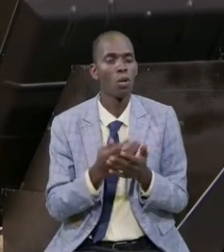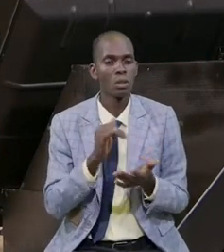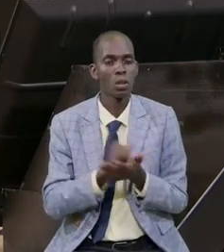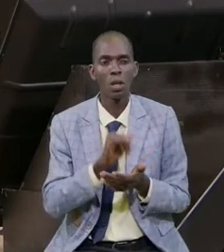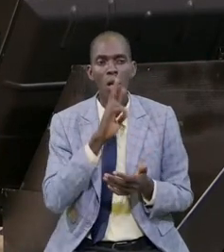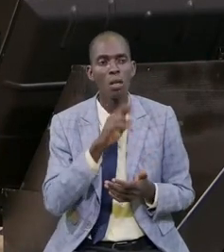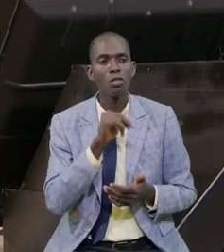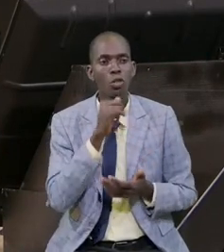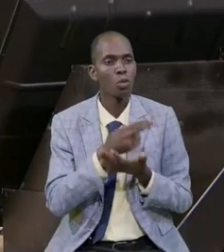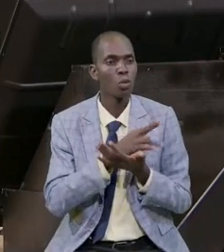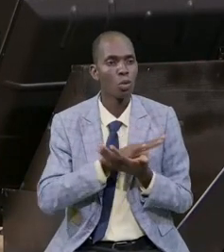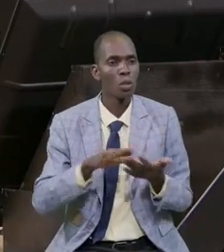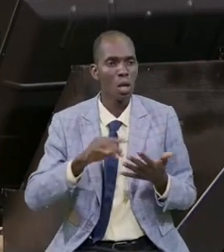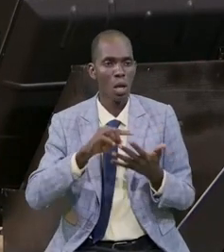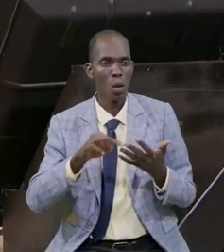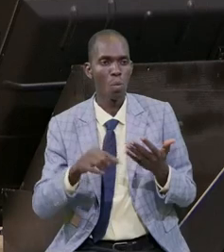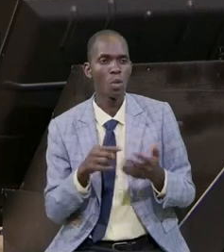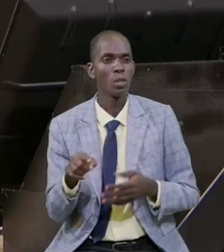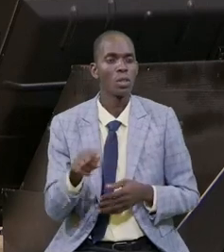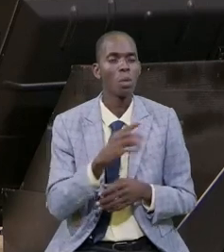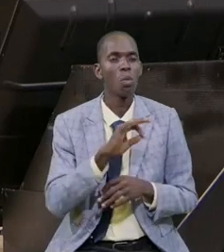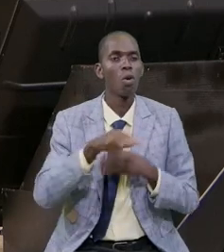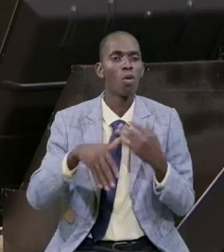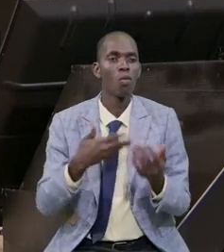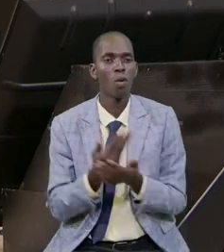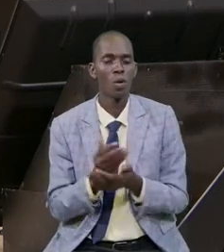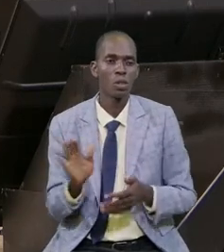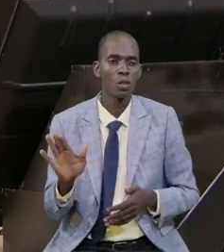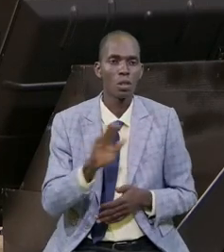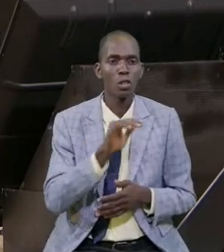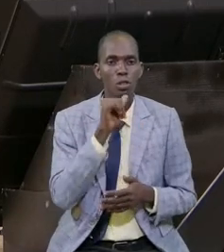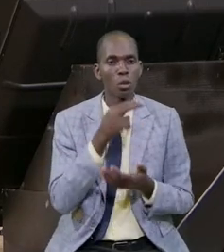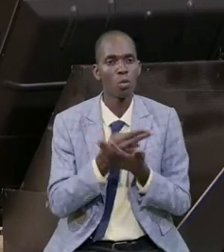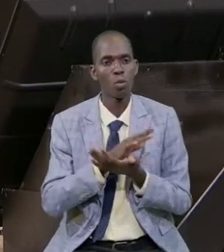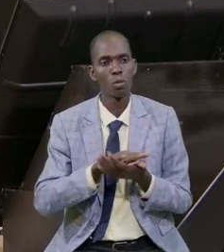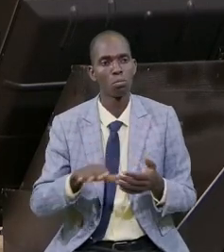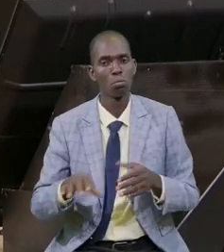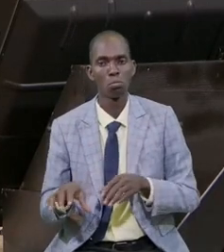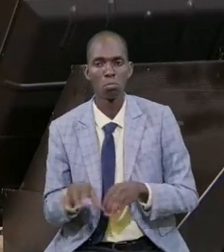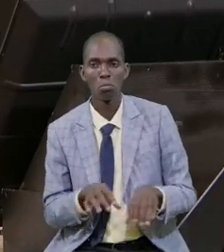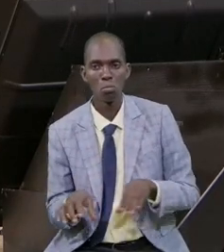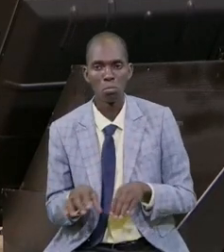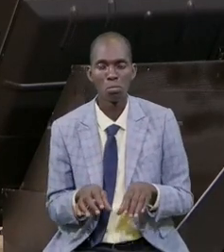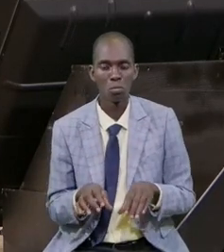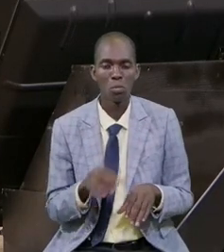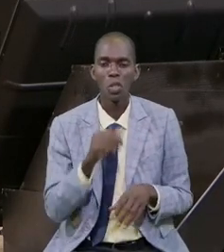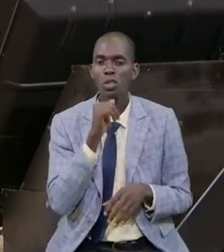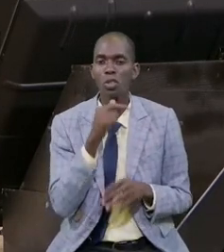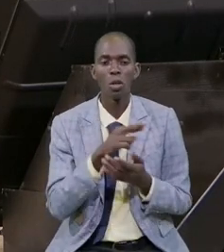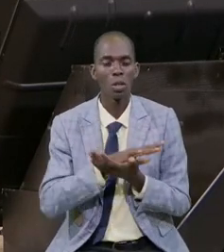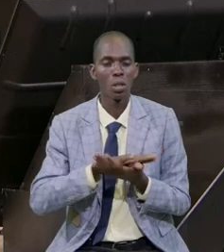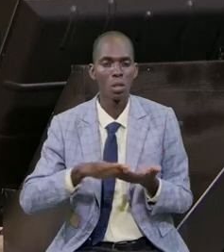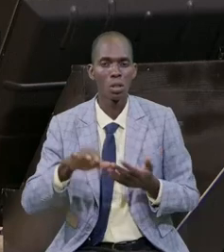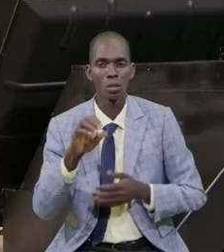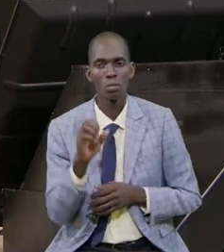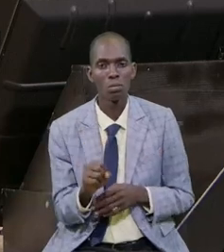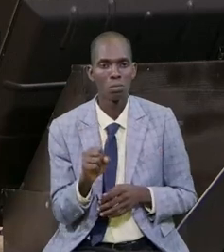Pour faire rendre compte à tous les impies parmi eux de tous les actes d'impiété